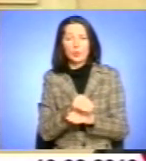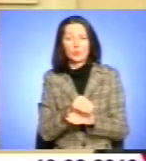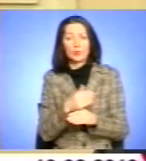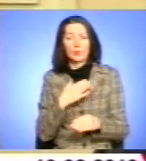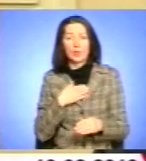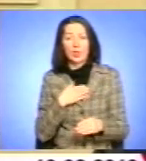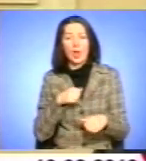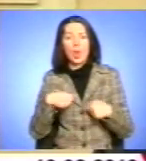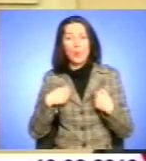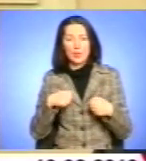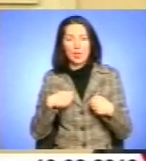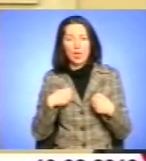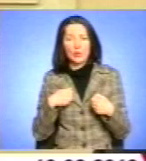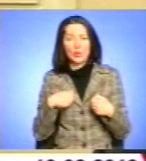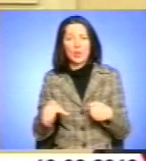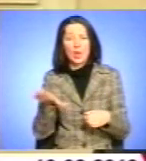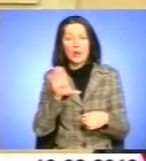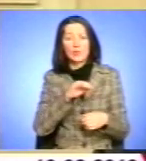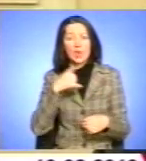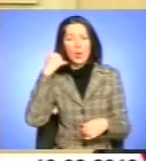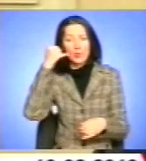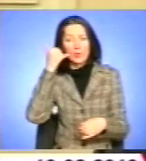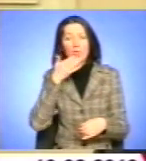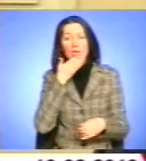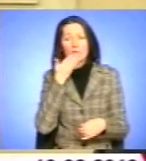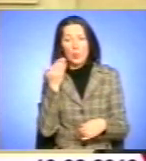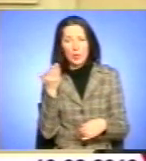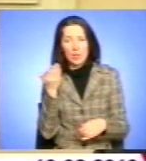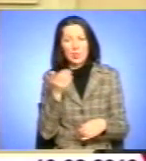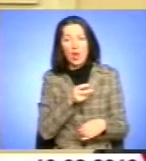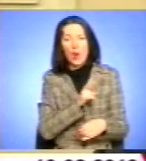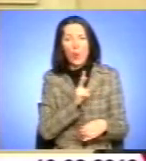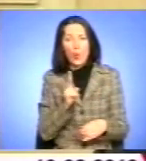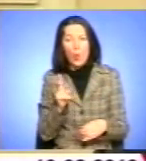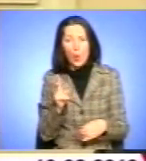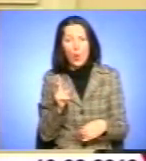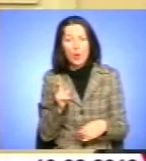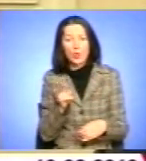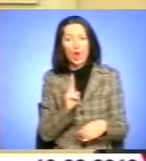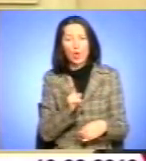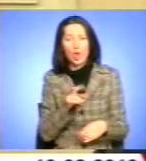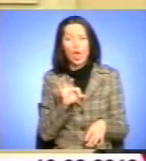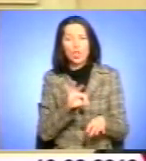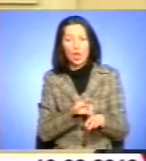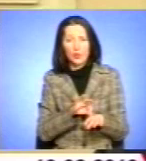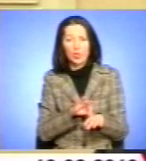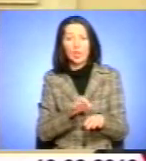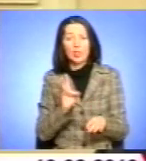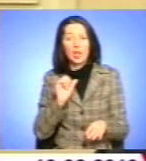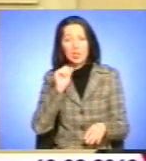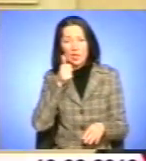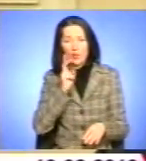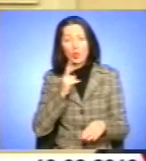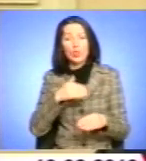Я постараюсь всіх обдзвонити і запитатися, в кого, хто захворіє на завтра, хто